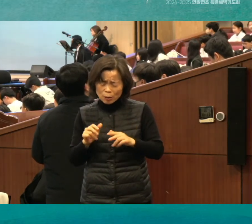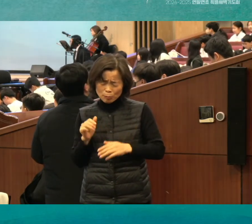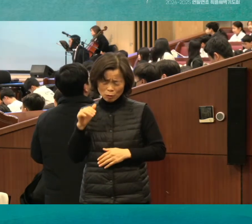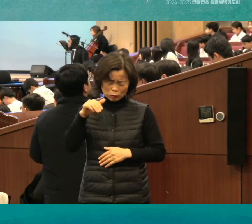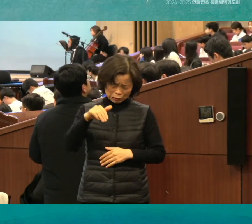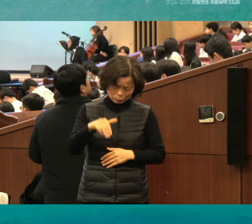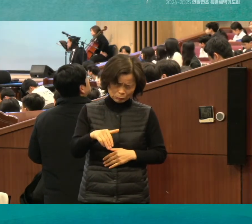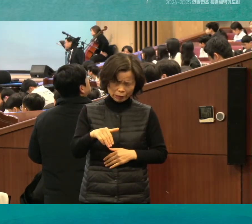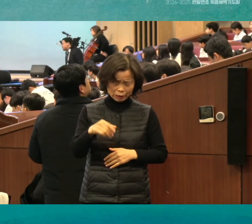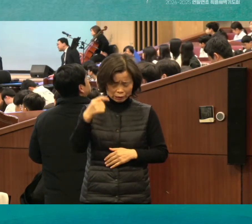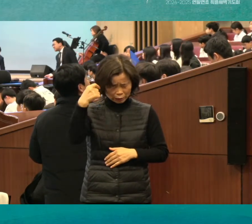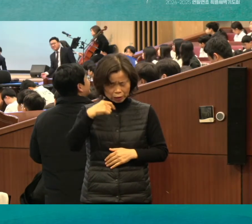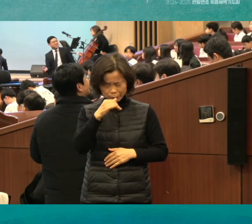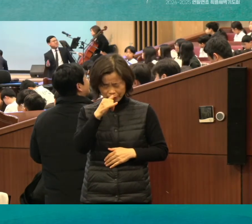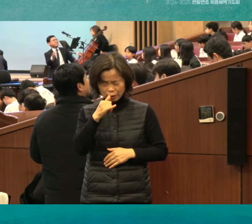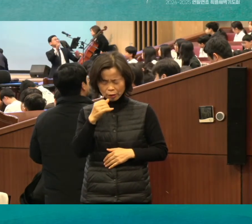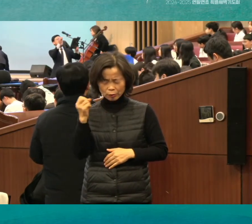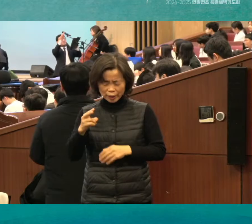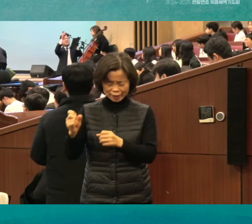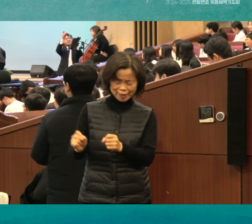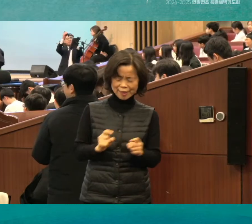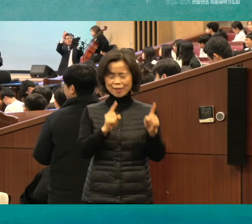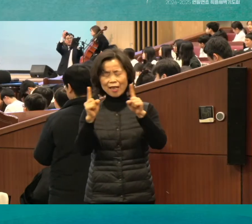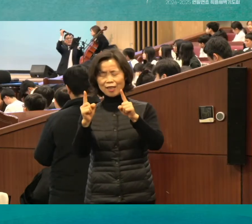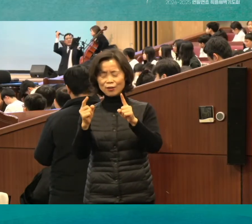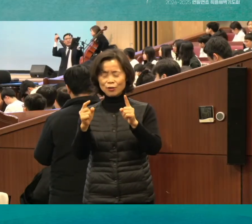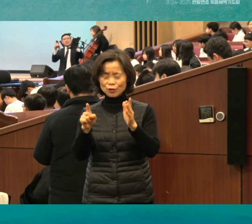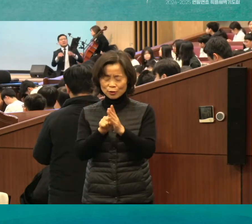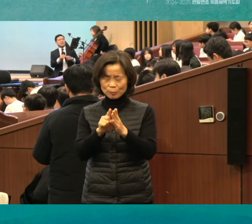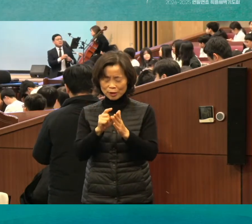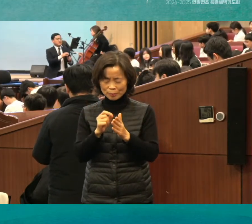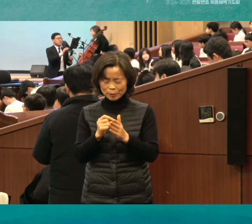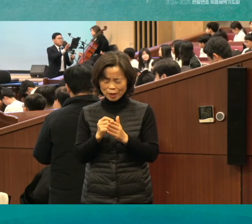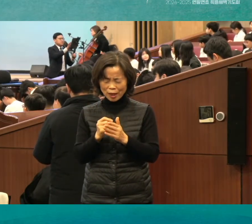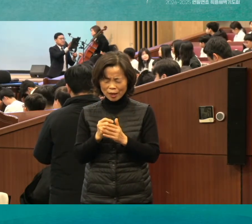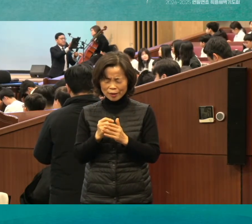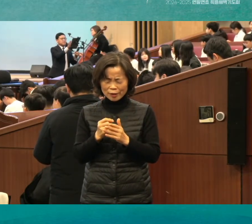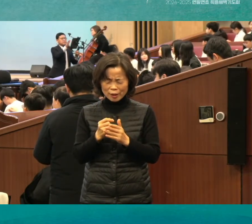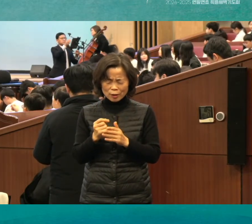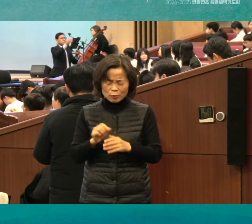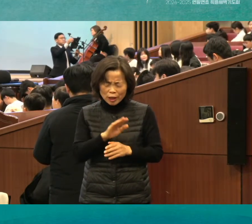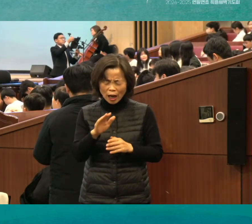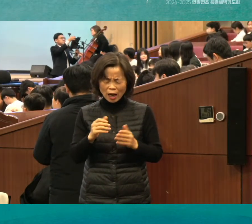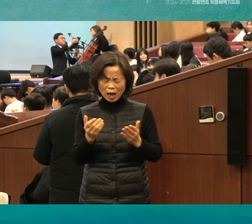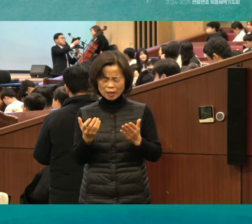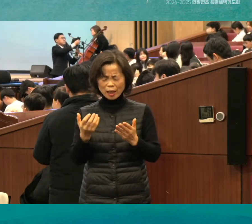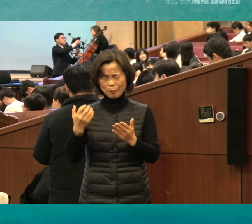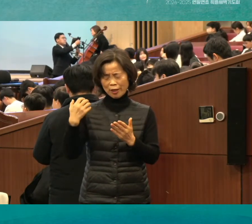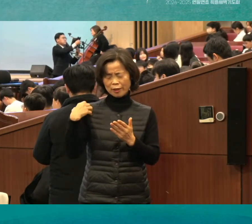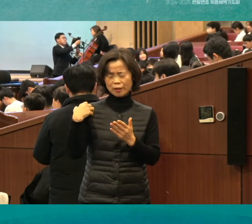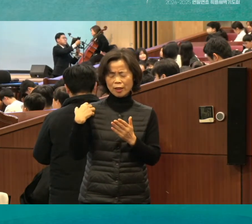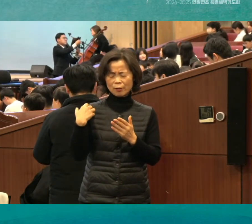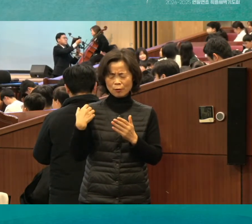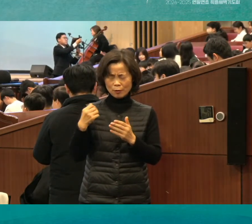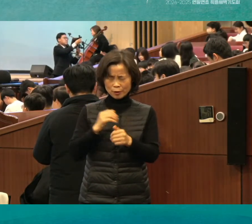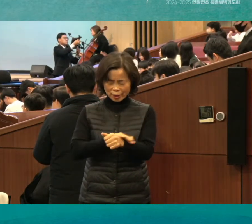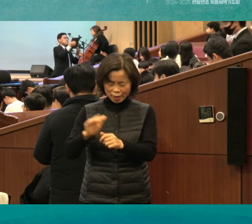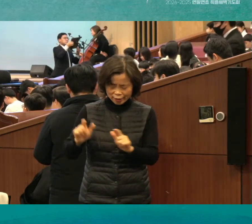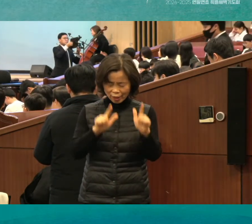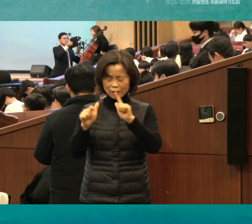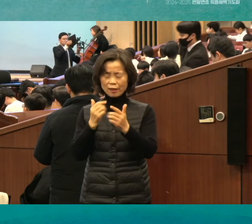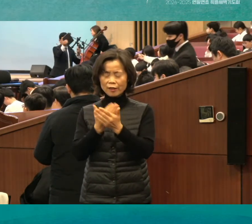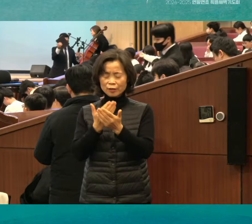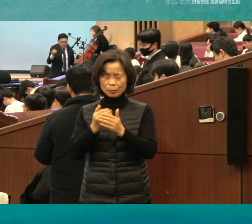주님 때문에 다시 일어나게 하시는 줄로 믿습니다. 생존자가 아니라 사명자로 살게 하여 주시옵소서.